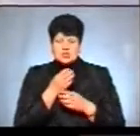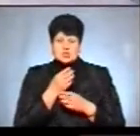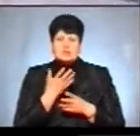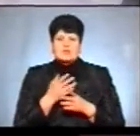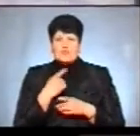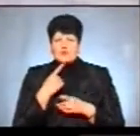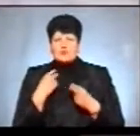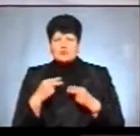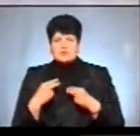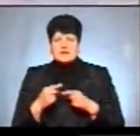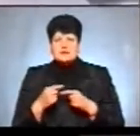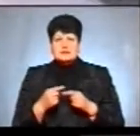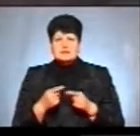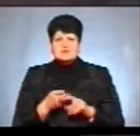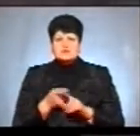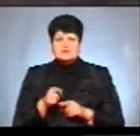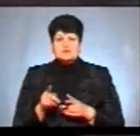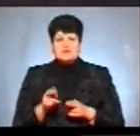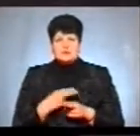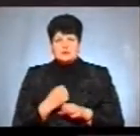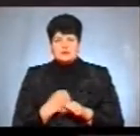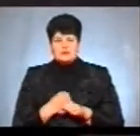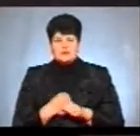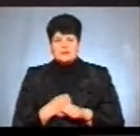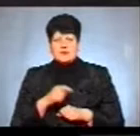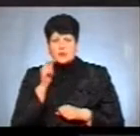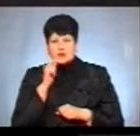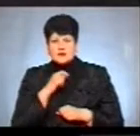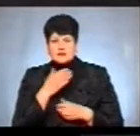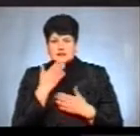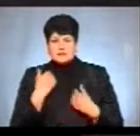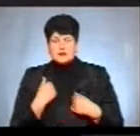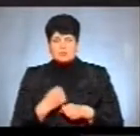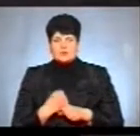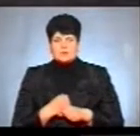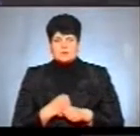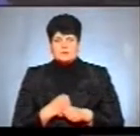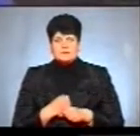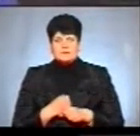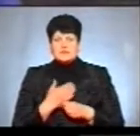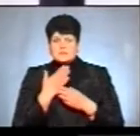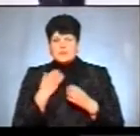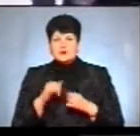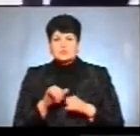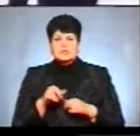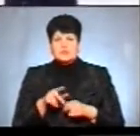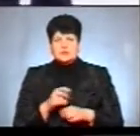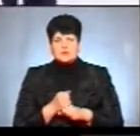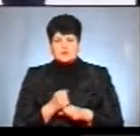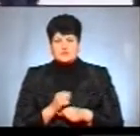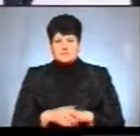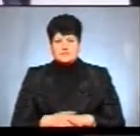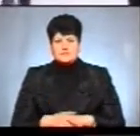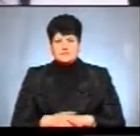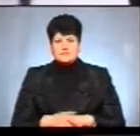продає підсніжники через безробіття. Тому що на Україні немає роботи. Немає де йти працювати.